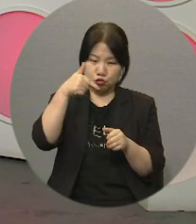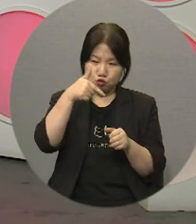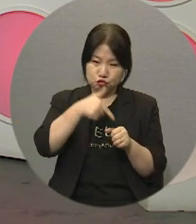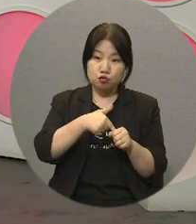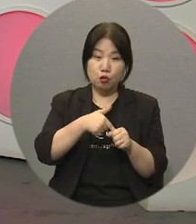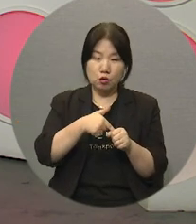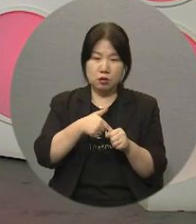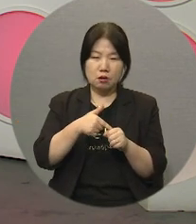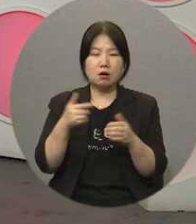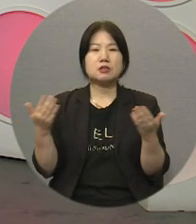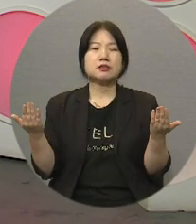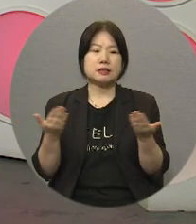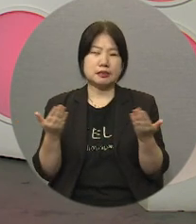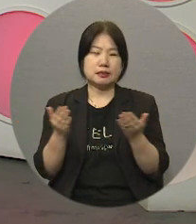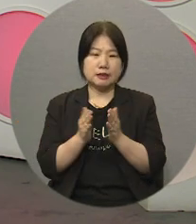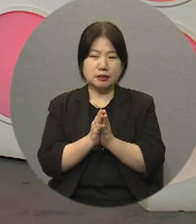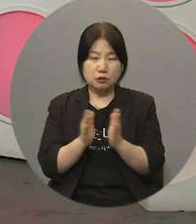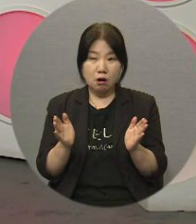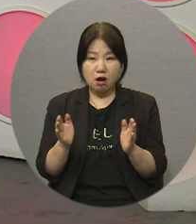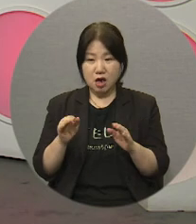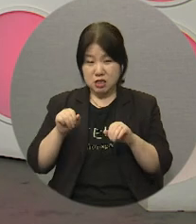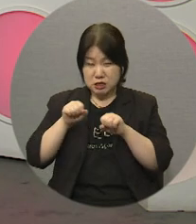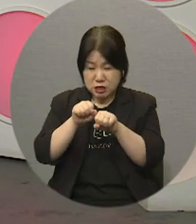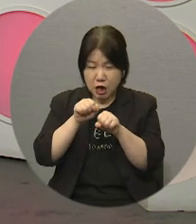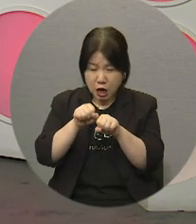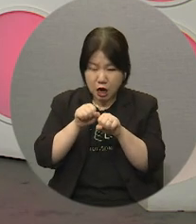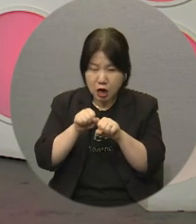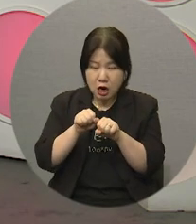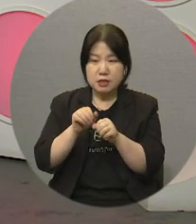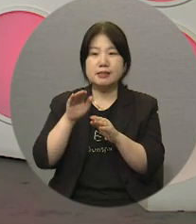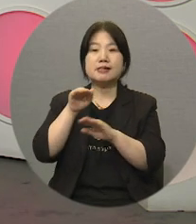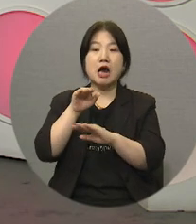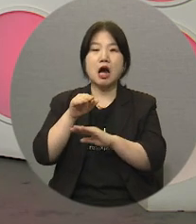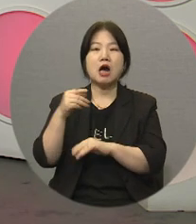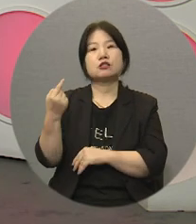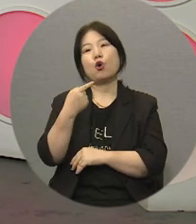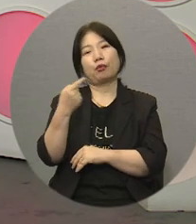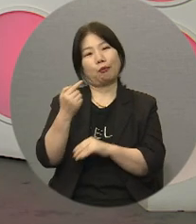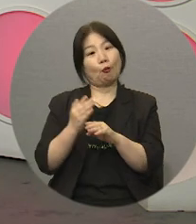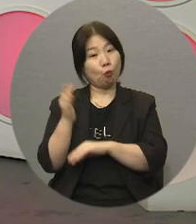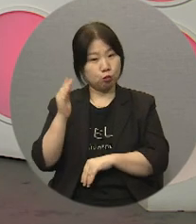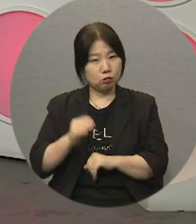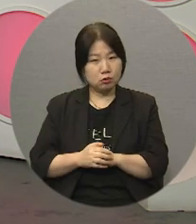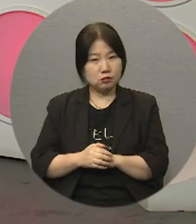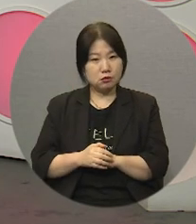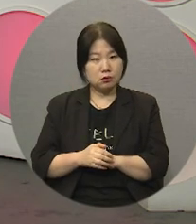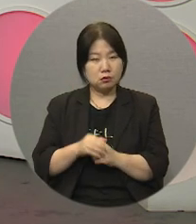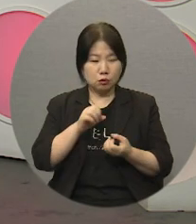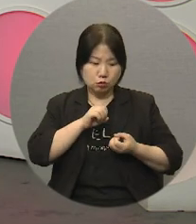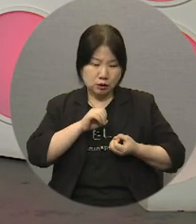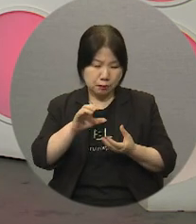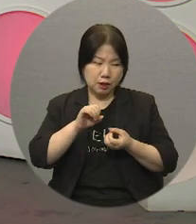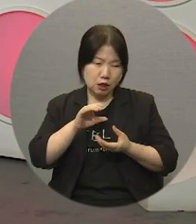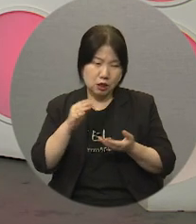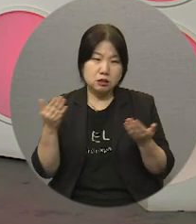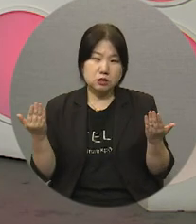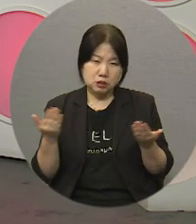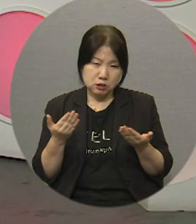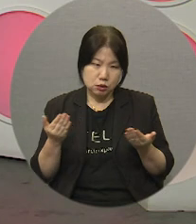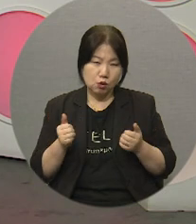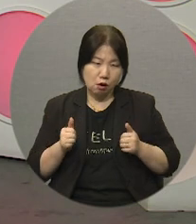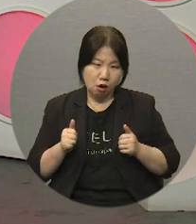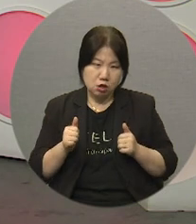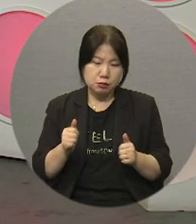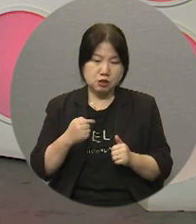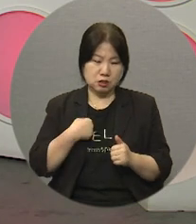시작해 5년간 닦은 차만 해도 1,000대가 넘을 것입니다. 택배일에도 악착같이 매달리며 일하자